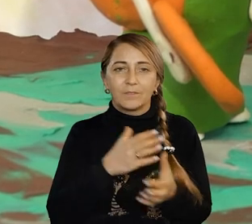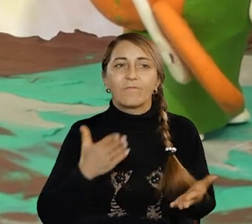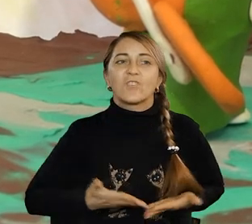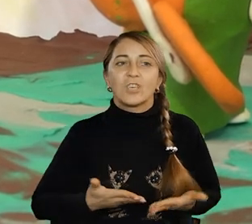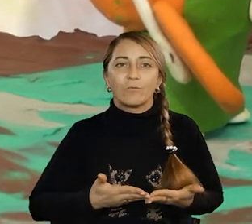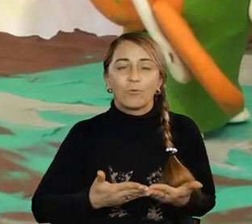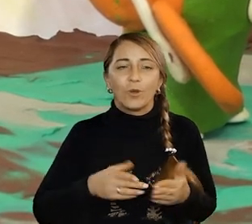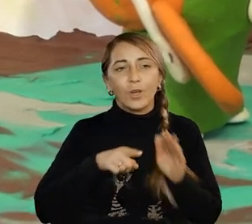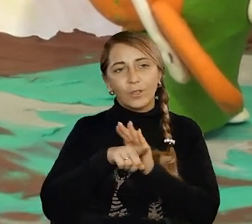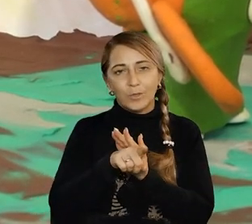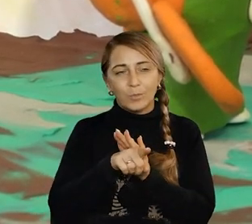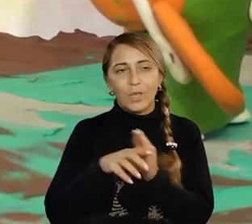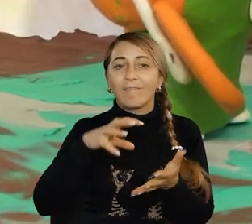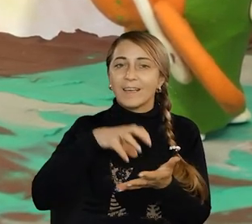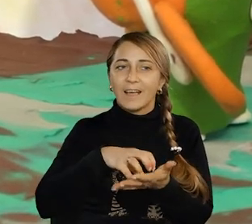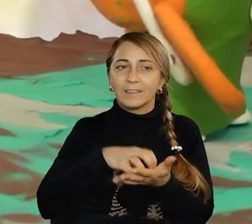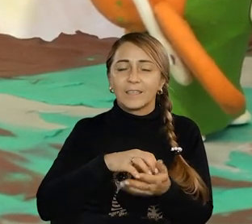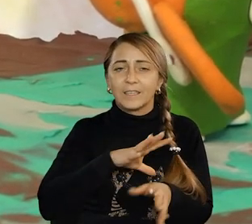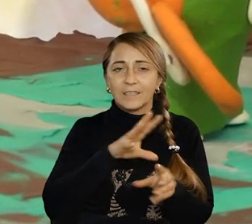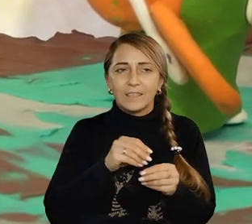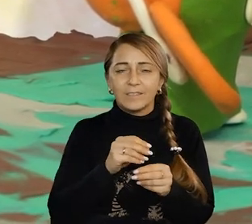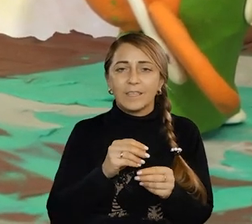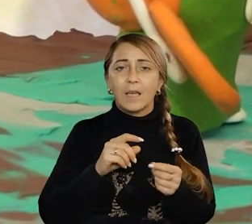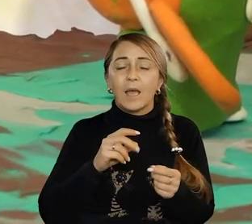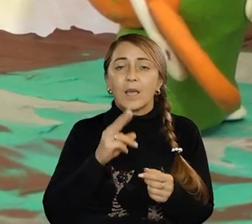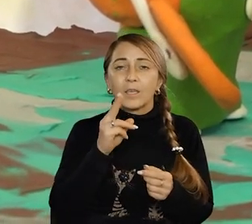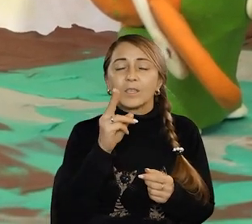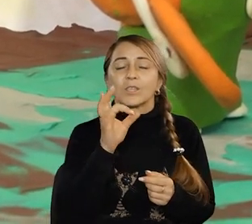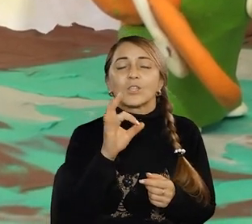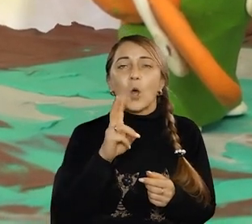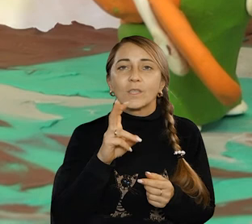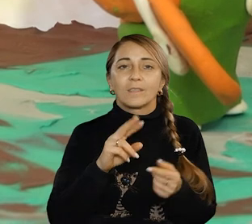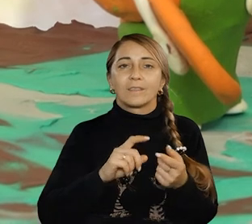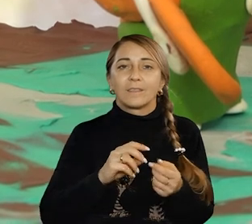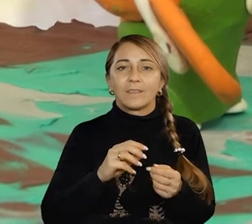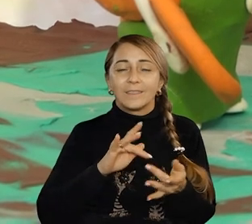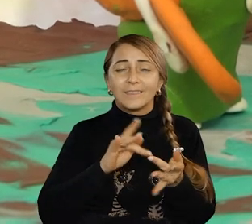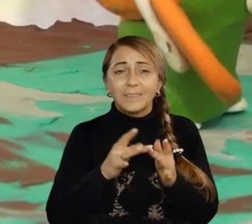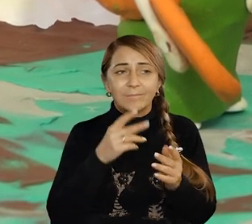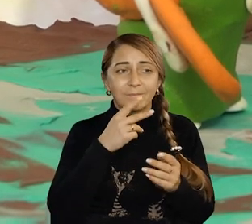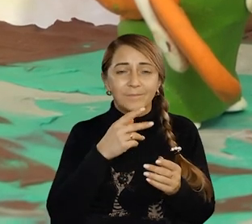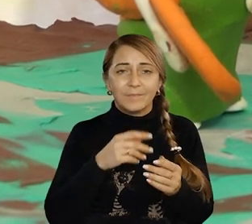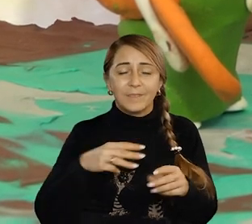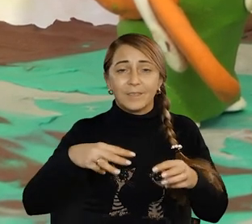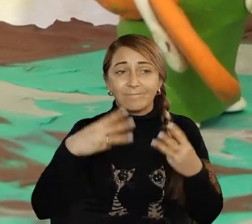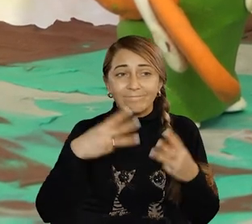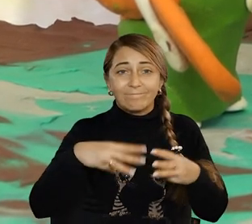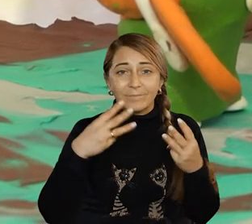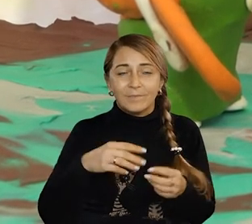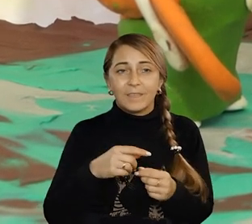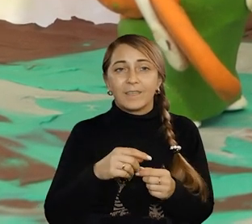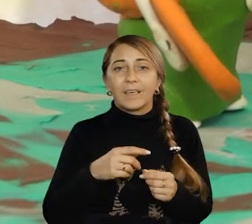вживу», – розпочав Кексик. «А то все в соцмережах зустрічі та в соцмережах. Віртуальні друзі –